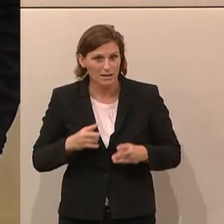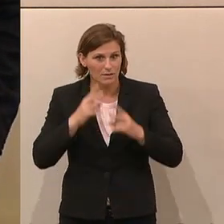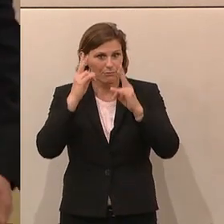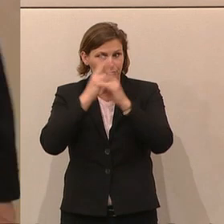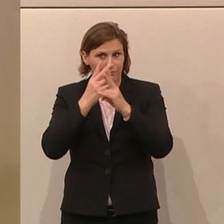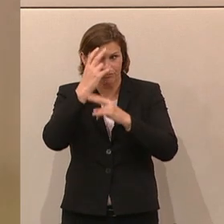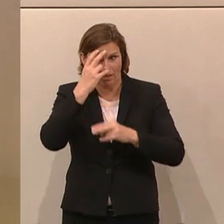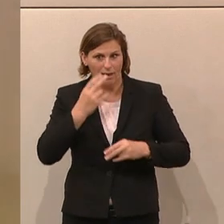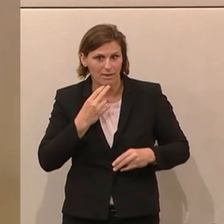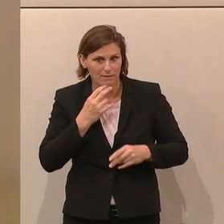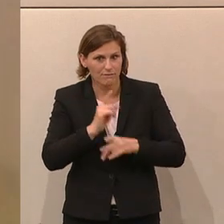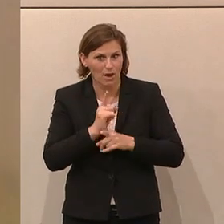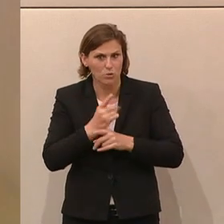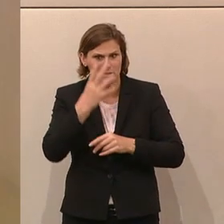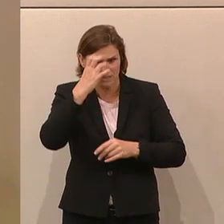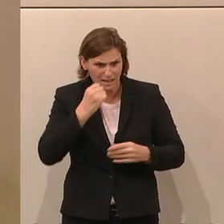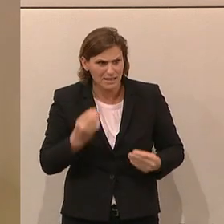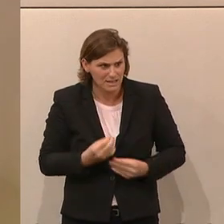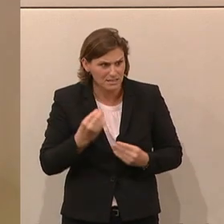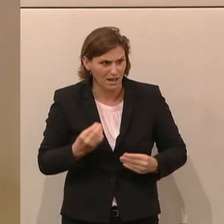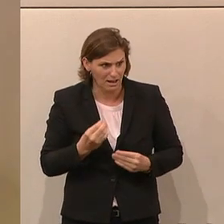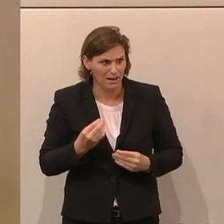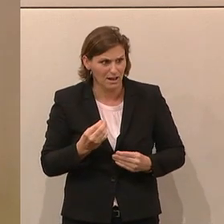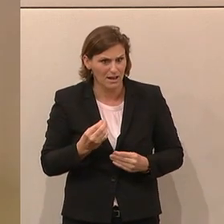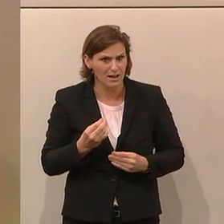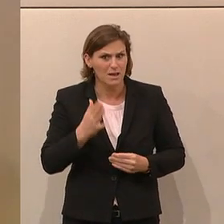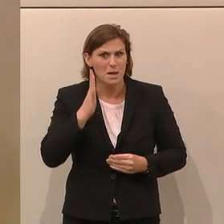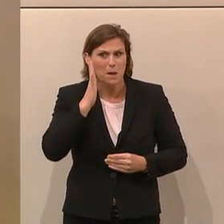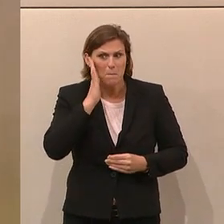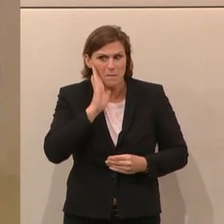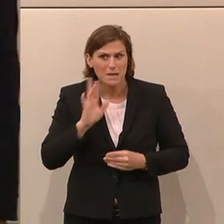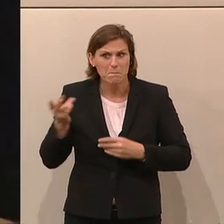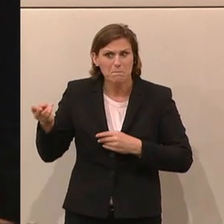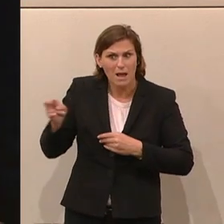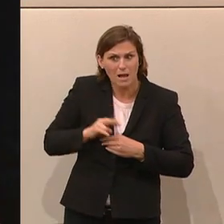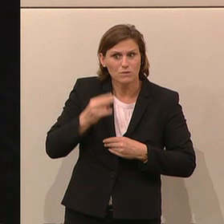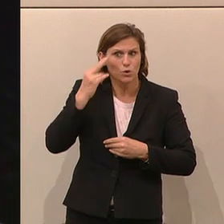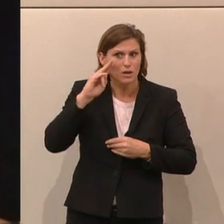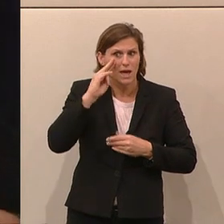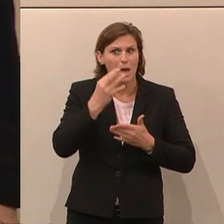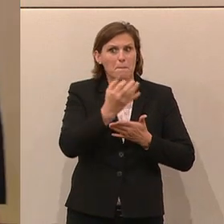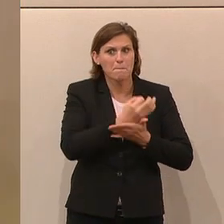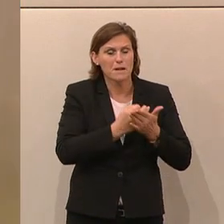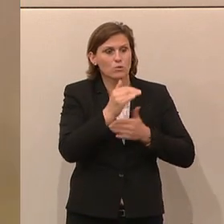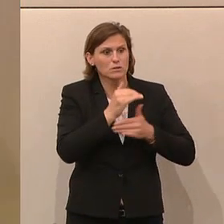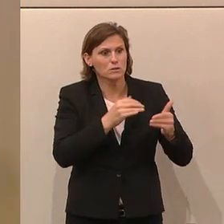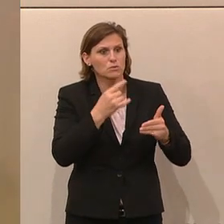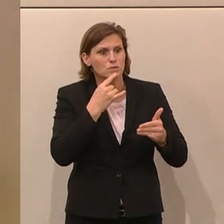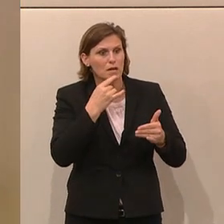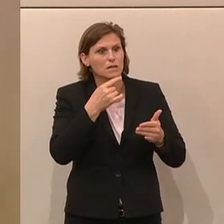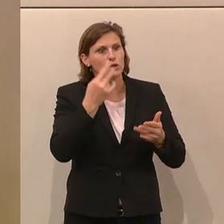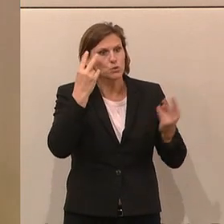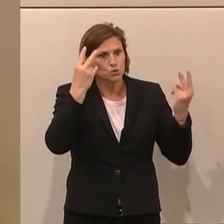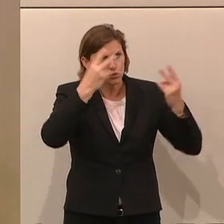sind. Und das ist wirklich eine ernsthafte Sache. Beantwortet wurde vom Herrn Bildungsminister, es wäre eine